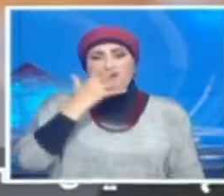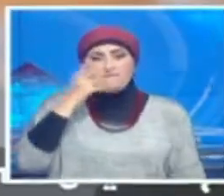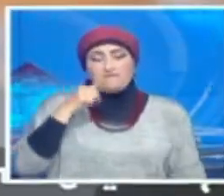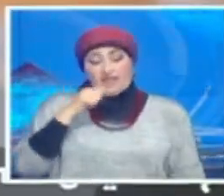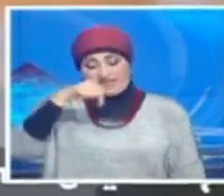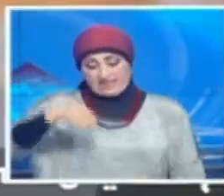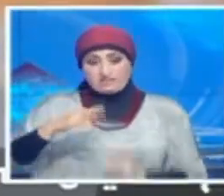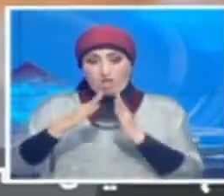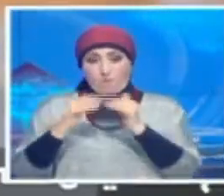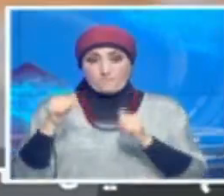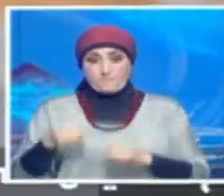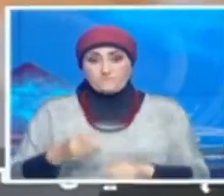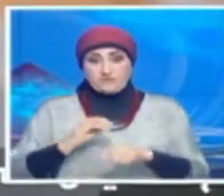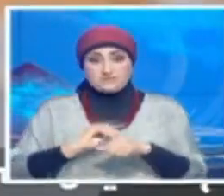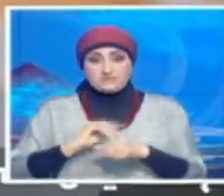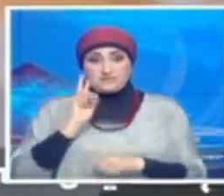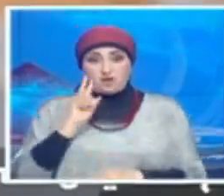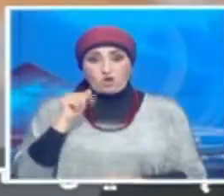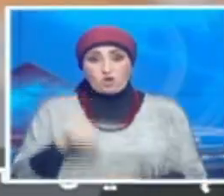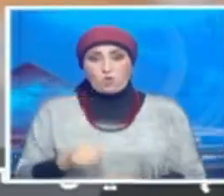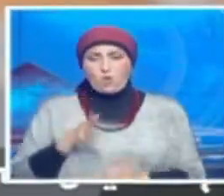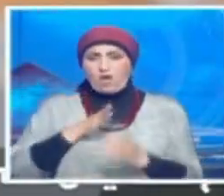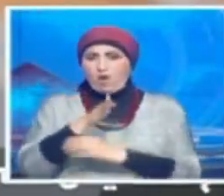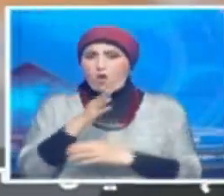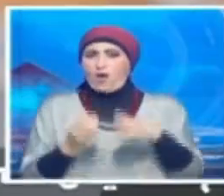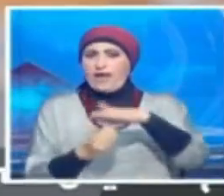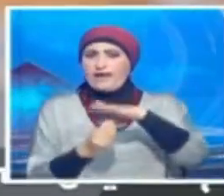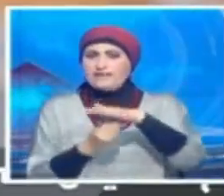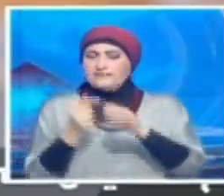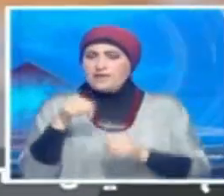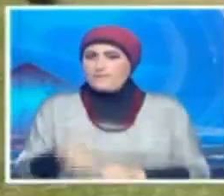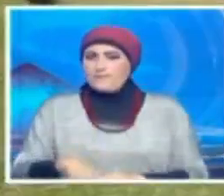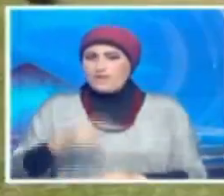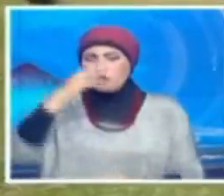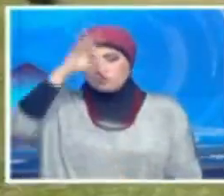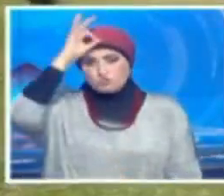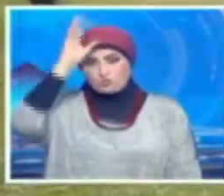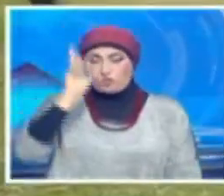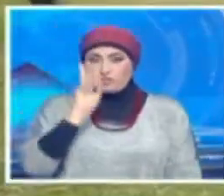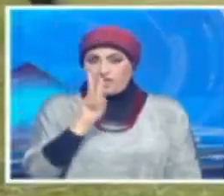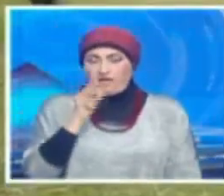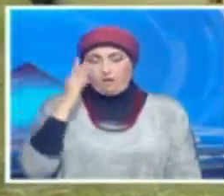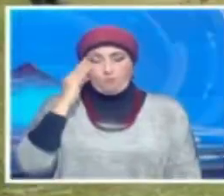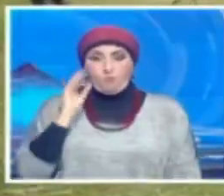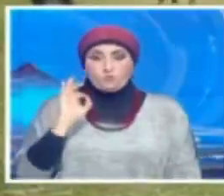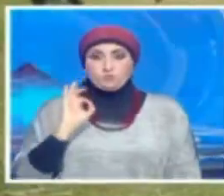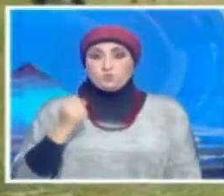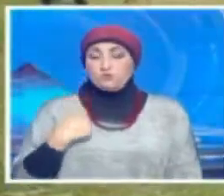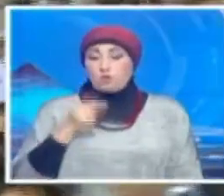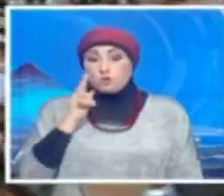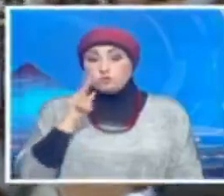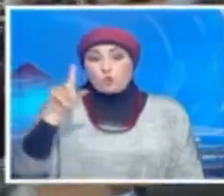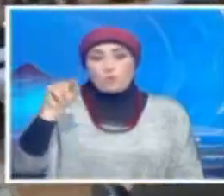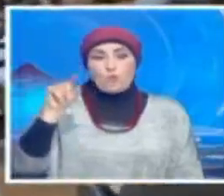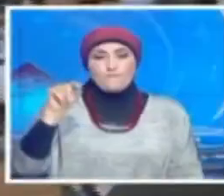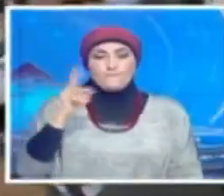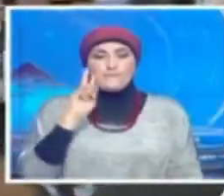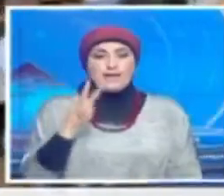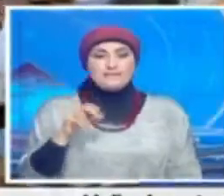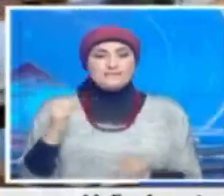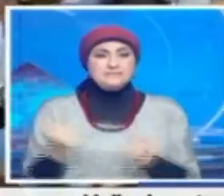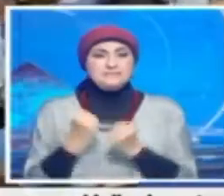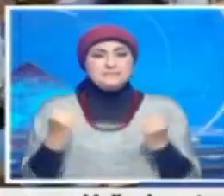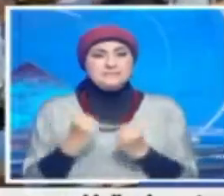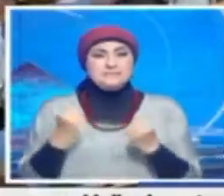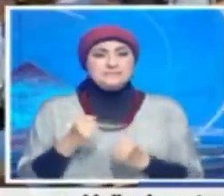Egyptians, when it comes to their security, it is a priority number one to them. وشاهد الشباب عروضاً مميزة للإدارة العامة